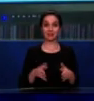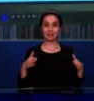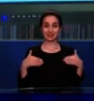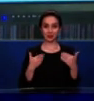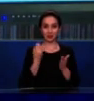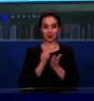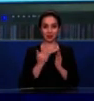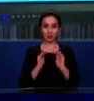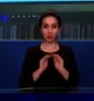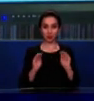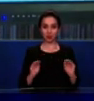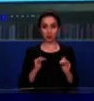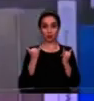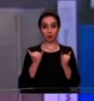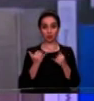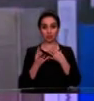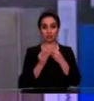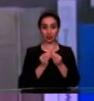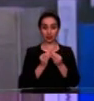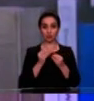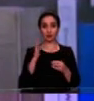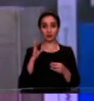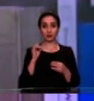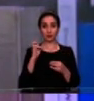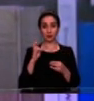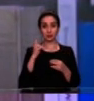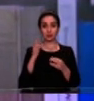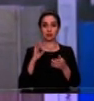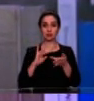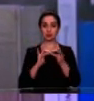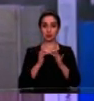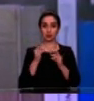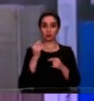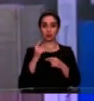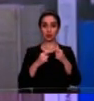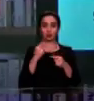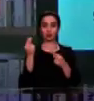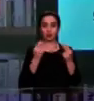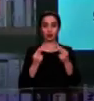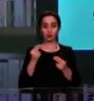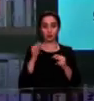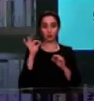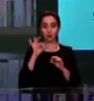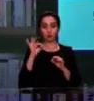Assalomu alaykum aziz bolajonlar. Bugun sizlar bilan veb sahifada grafika mavzusini o'tamiz.